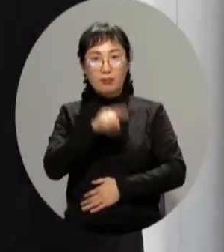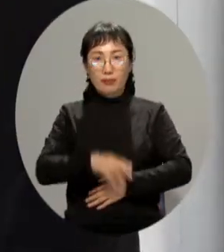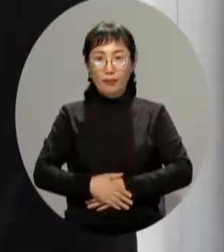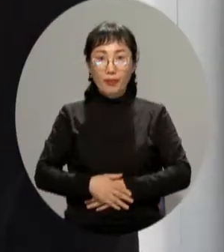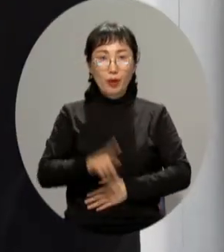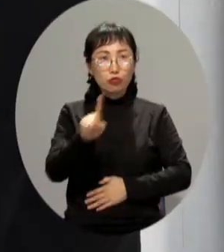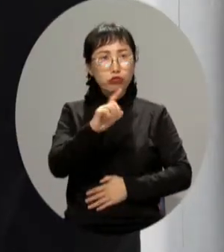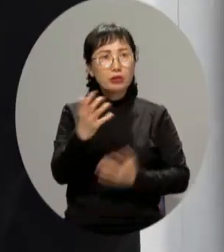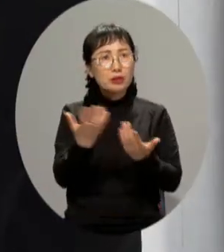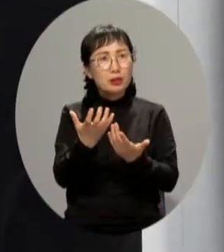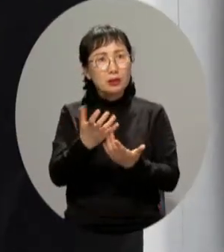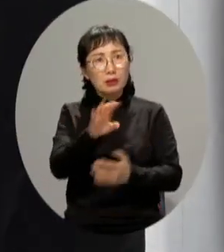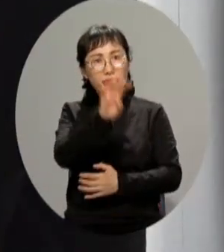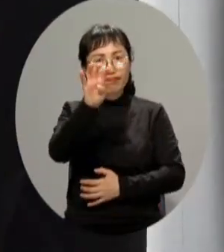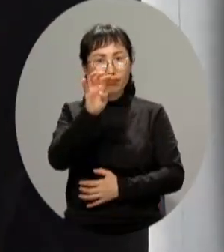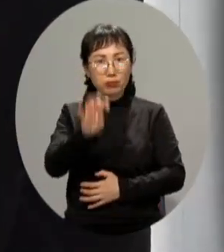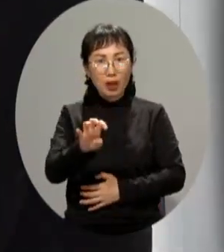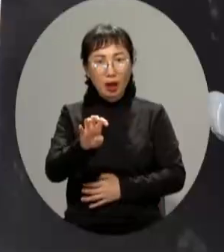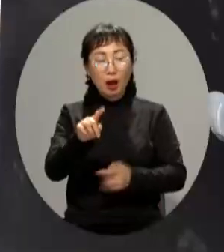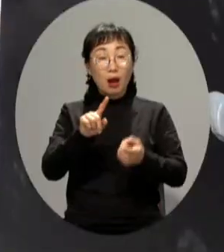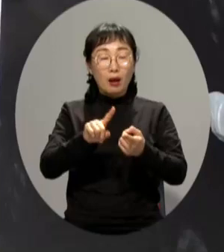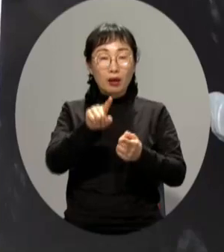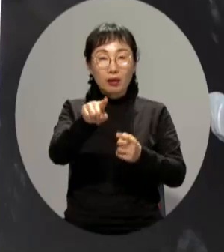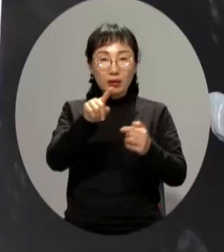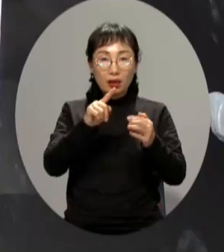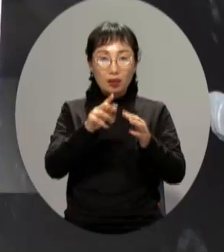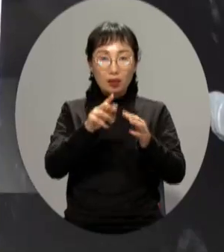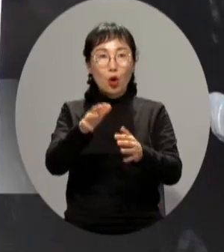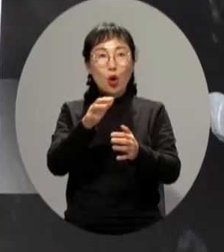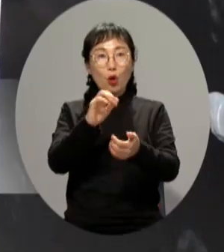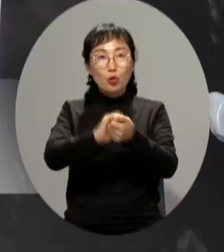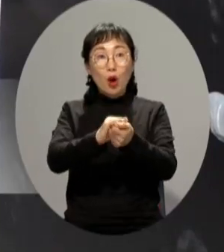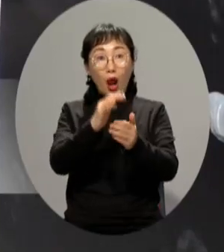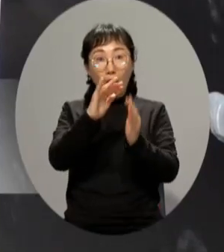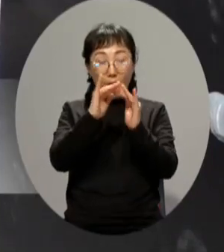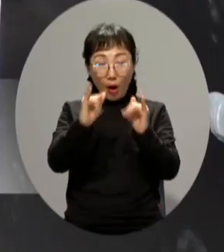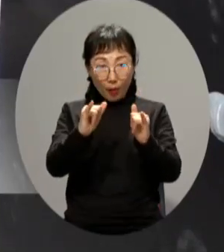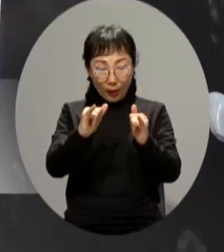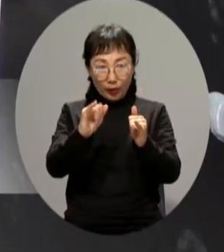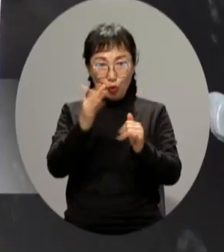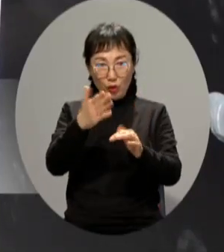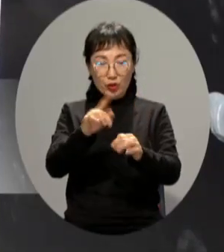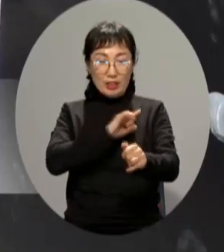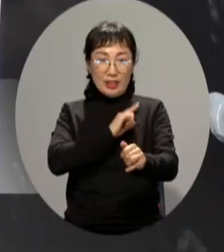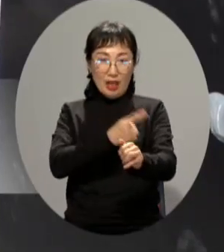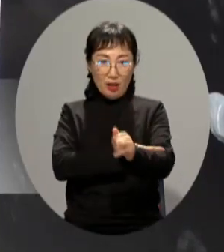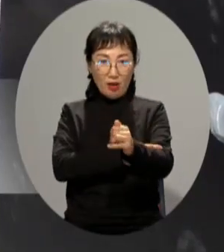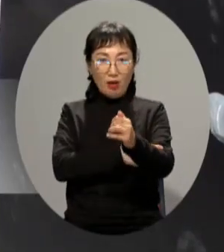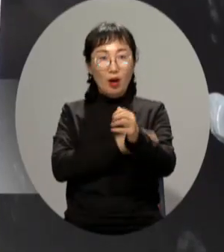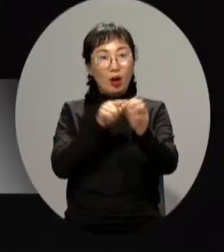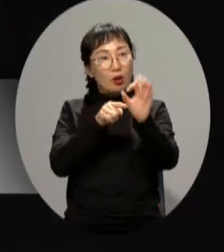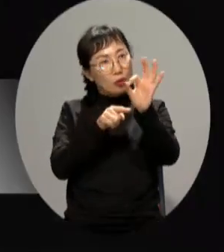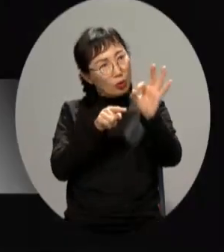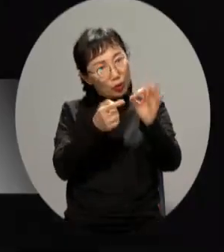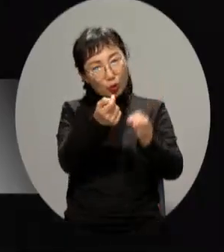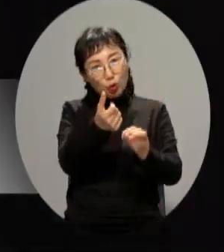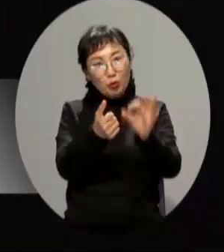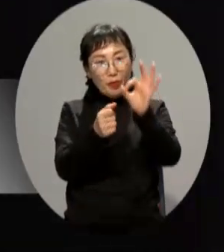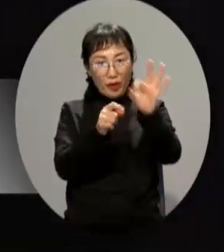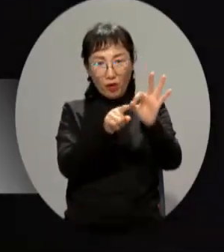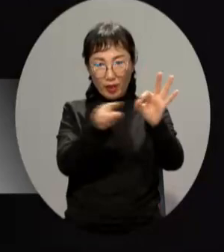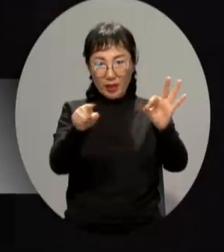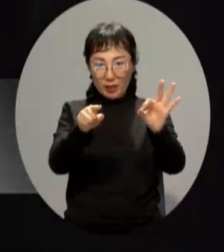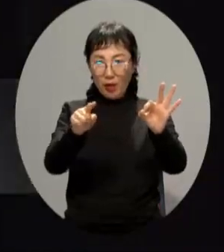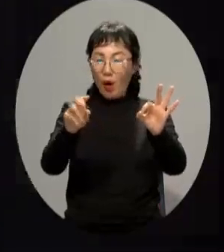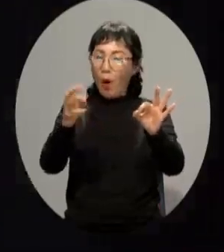무슨 일일까? 상가 한 칸을 가지고 조합원이 될 수 있는 자격을 적게는 10개로 또 많게는 수십 개로